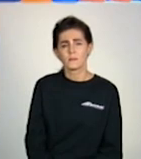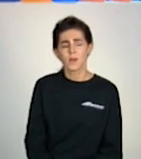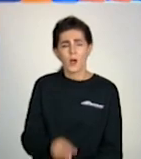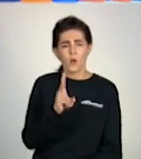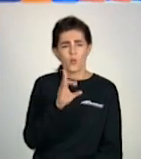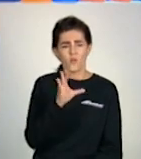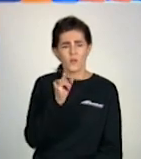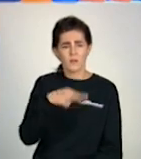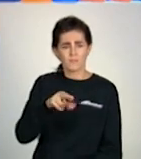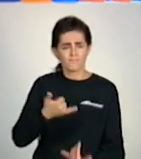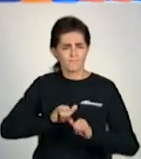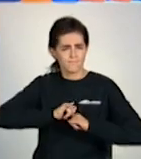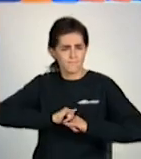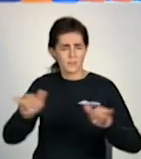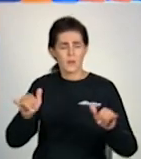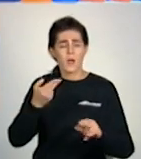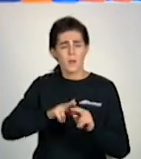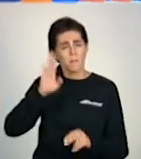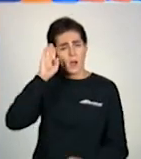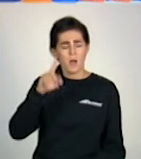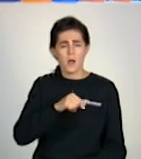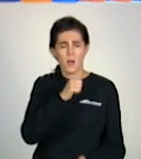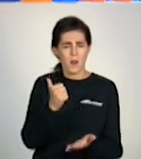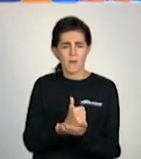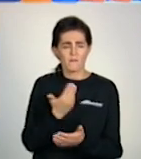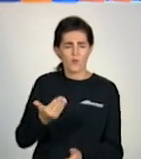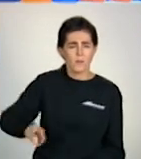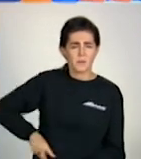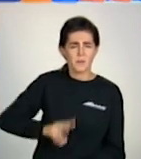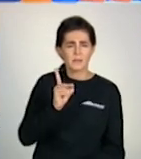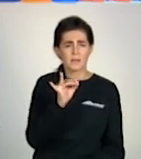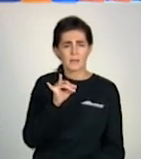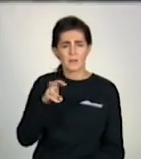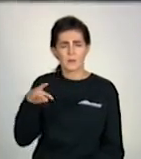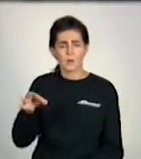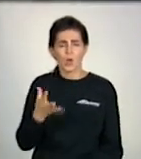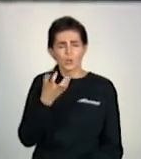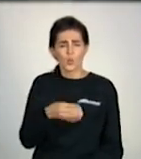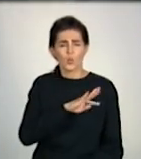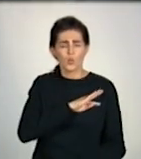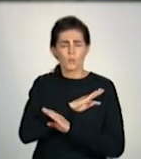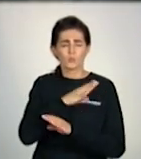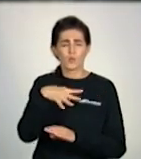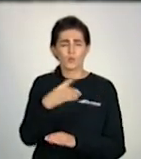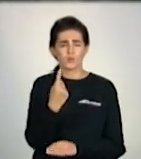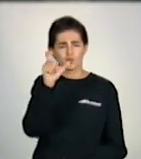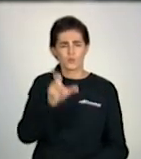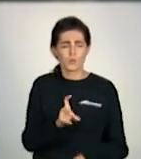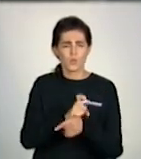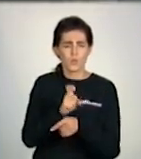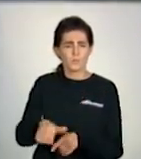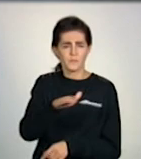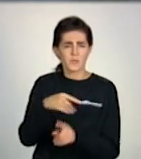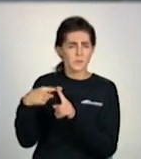Повідлютує. Очільник Донецької області Павло Кириленко повідомив, що вірус забрав ще 41 життя на Донеччині.